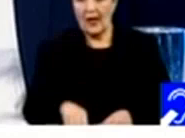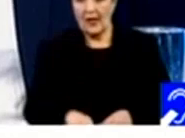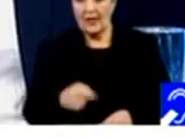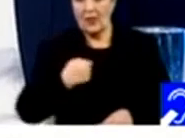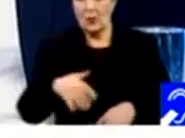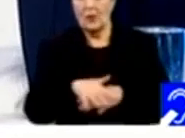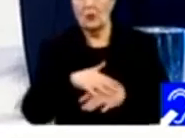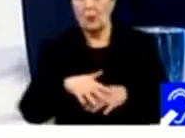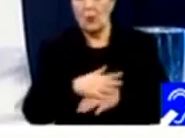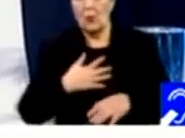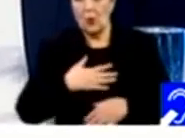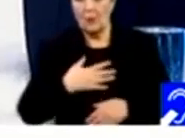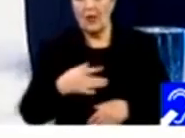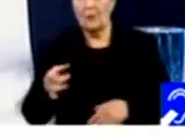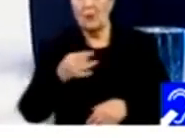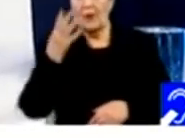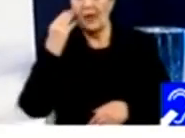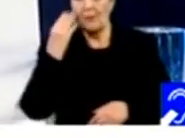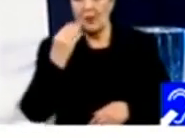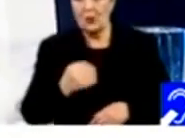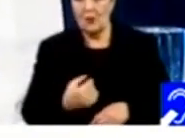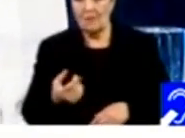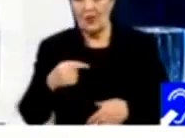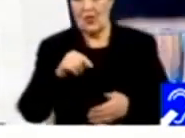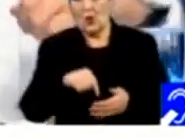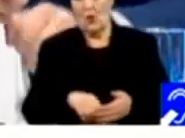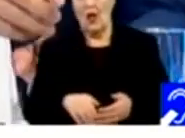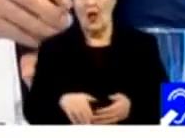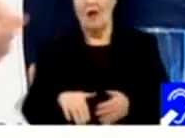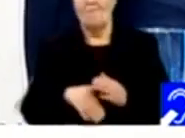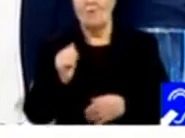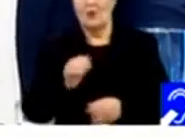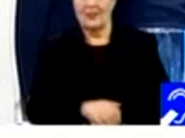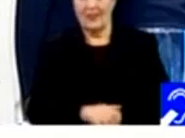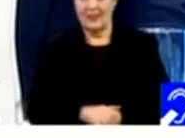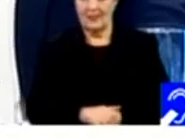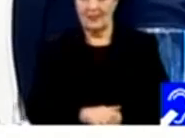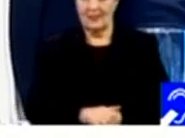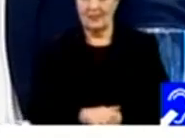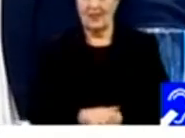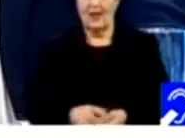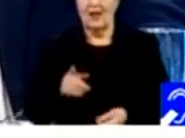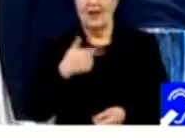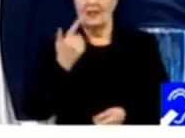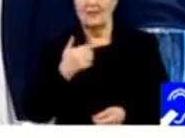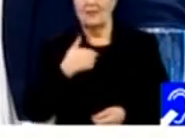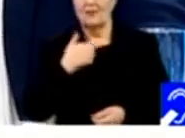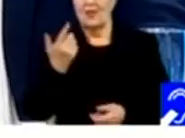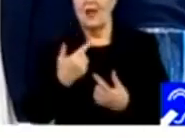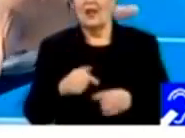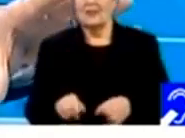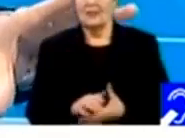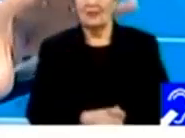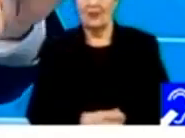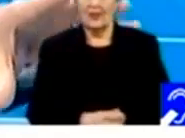pentru poporul meu și pentru Republica Moldova, pentru că pe ea am reprezentat. Domnul Popușoi a votat altfel. Răspunsul este clar. Acum, domnule